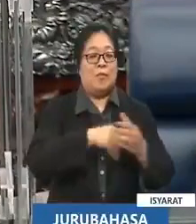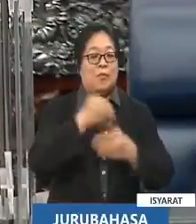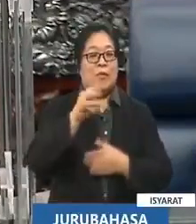diinfo